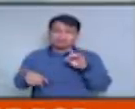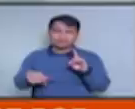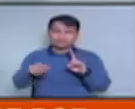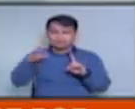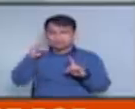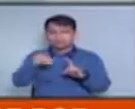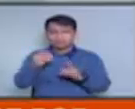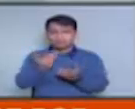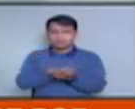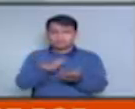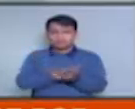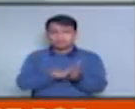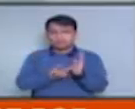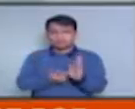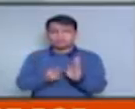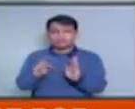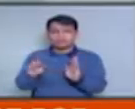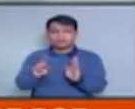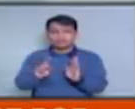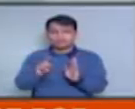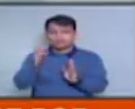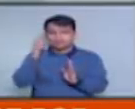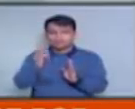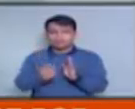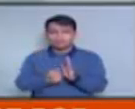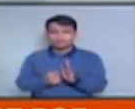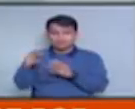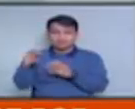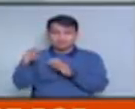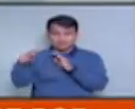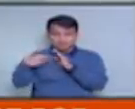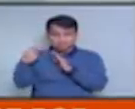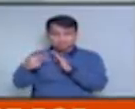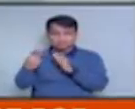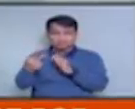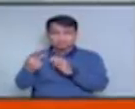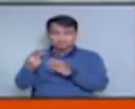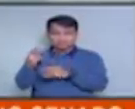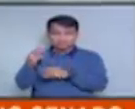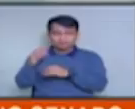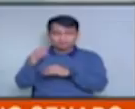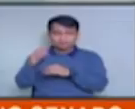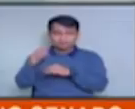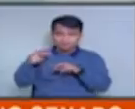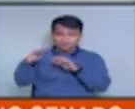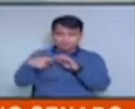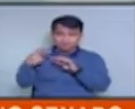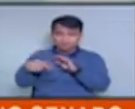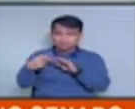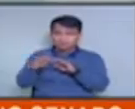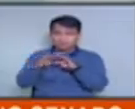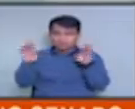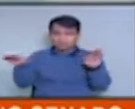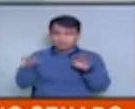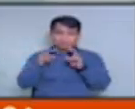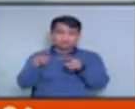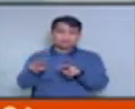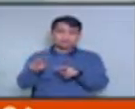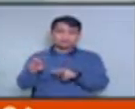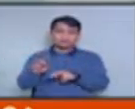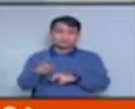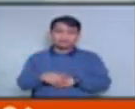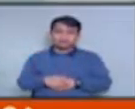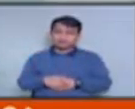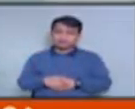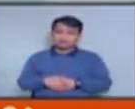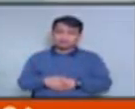po yung prueba meron kayo? Mayroon po siyang mga video chat, sir. Paano po na-access yun? Bali po yung buksan ko po yung account niya. Nandun